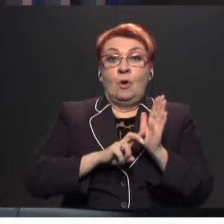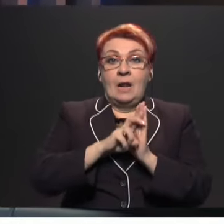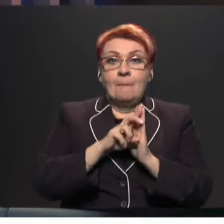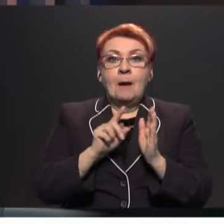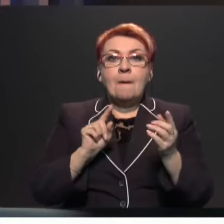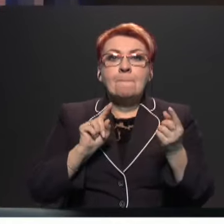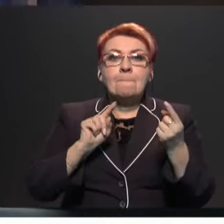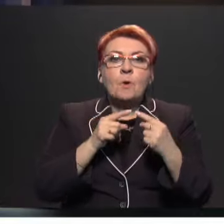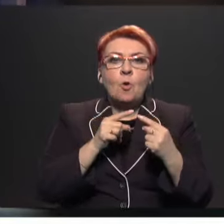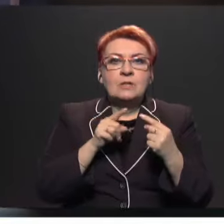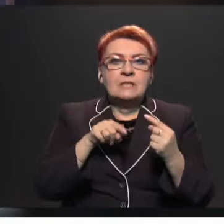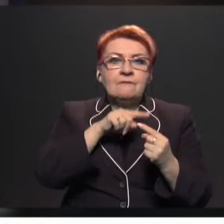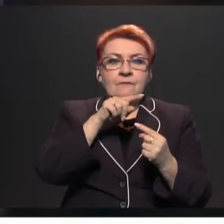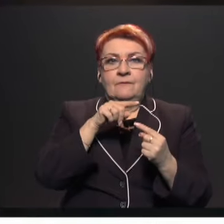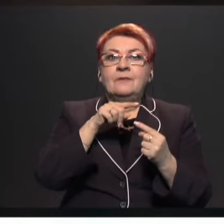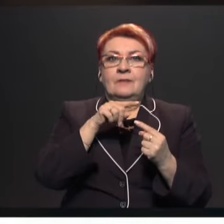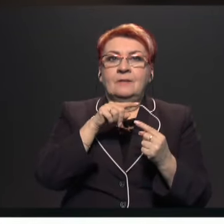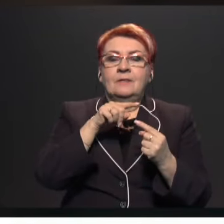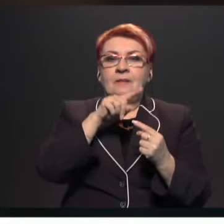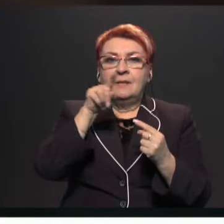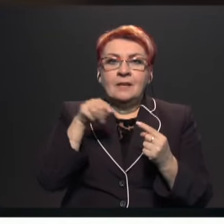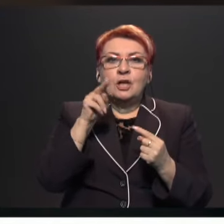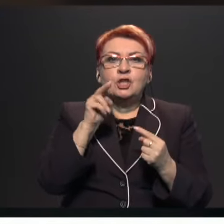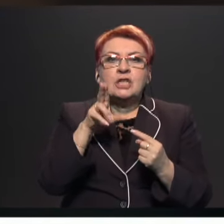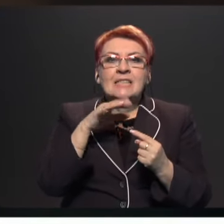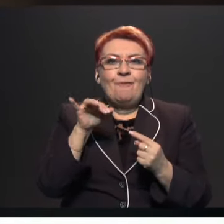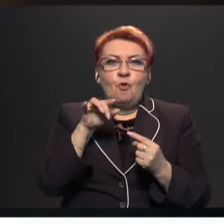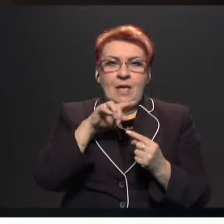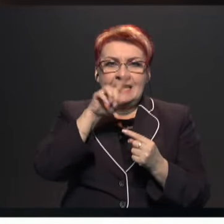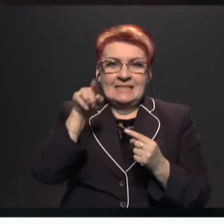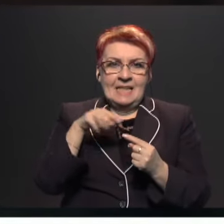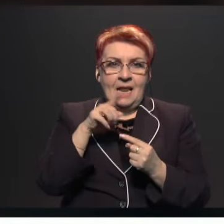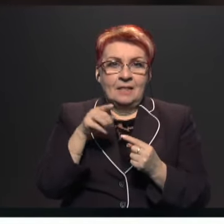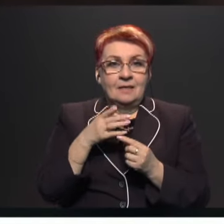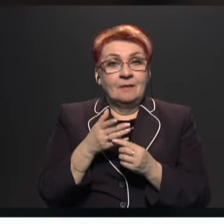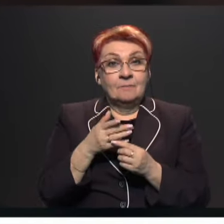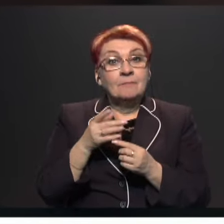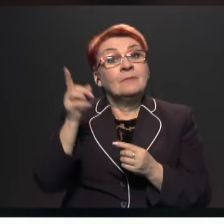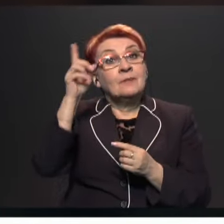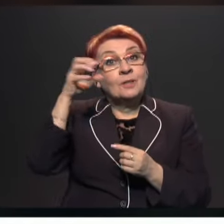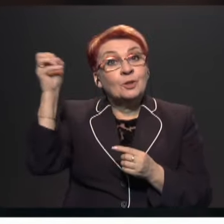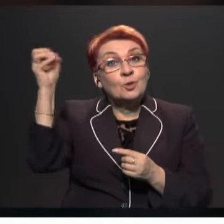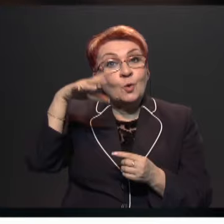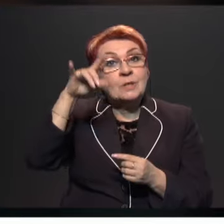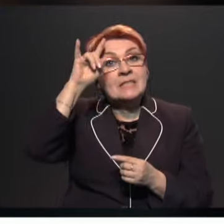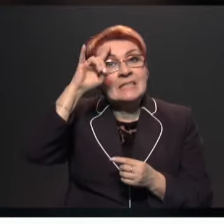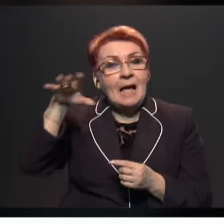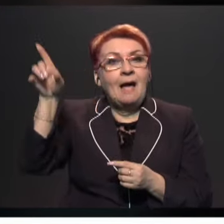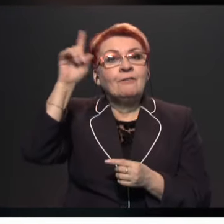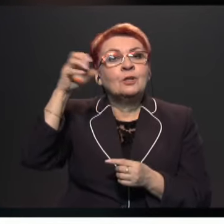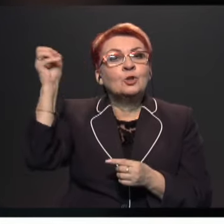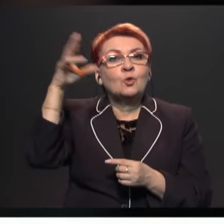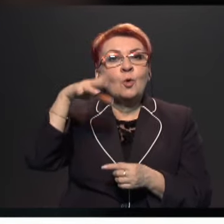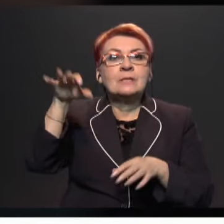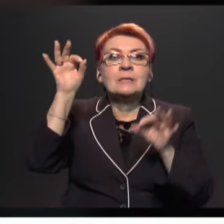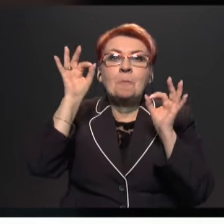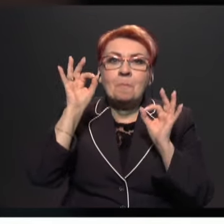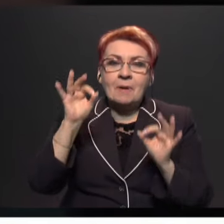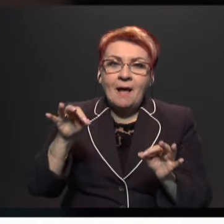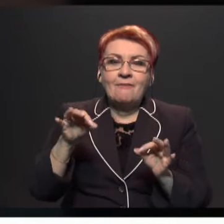вопрос. Навстречу солнышку. Ведь Господь наше солнышко, солнце славы, солнце правды, с